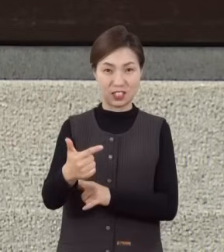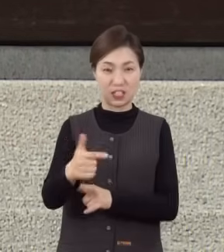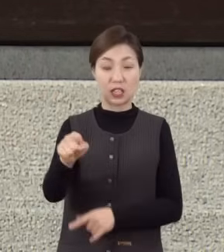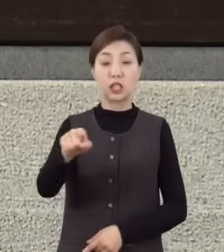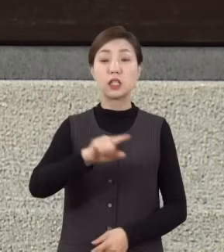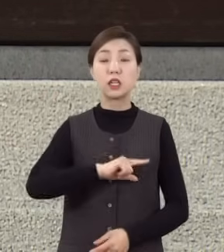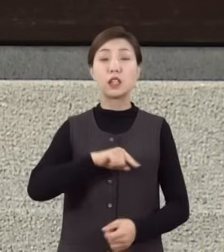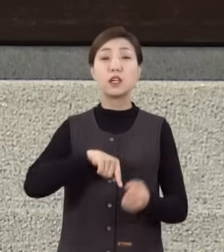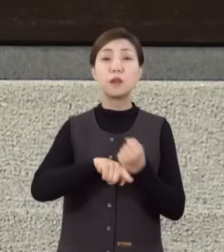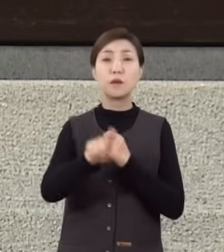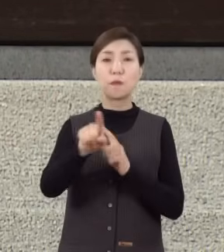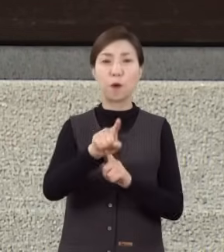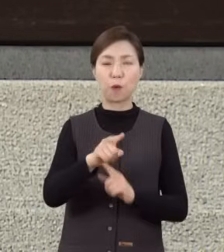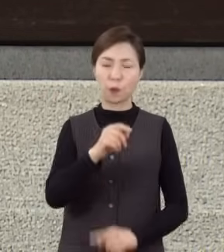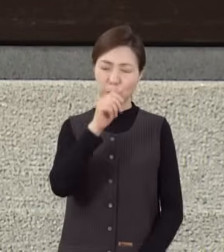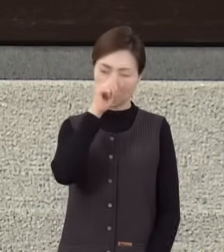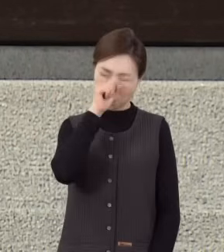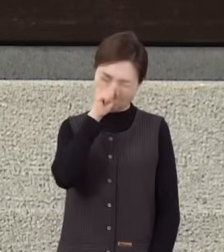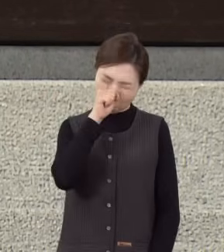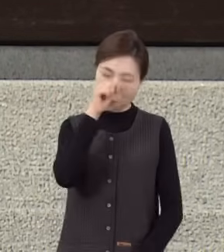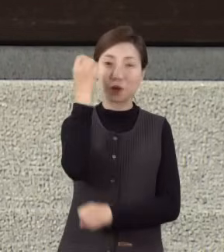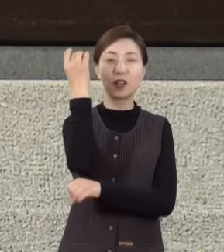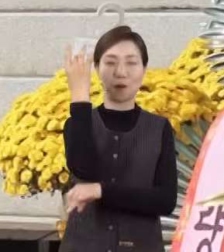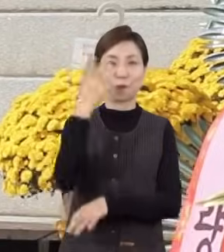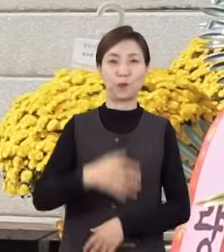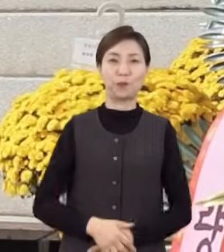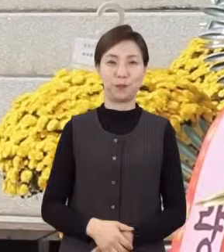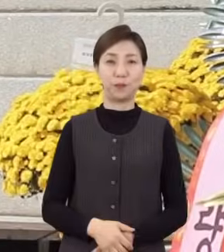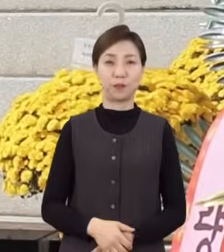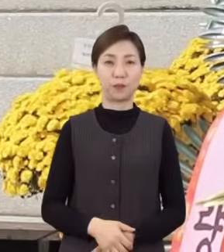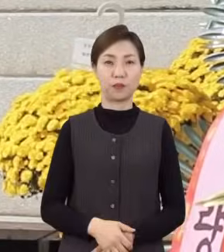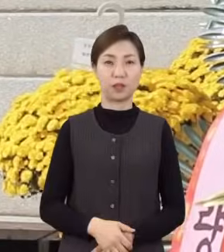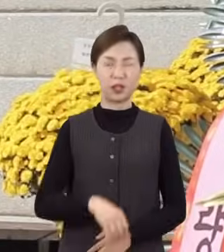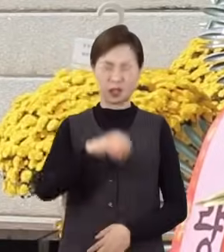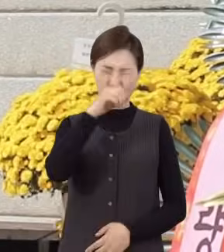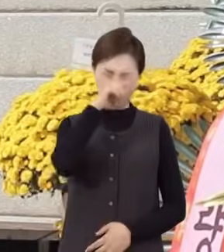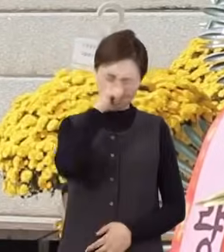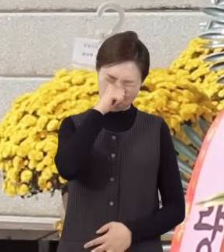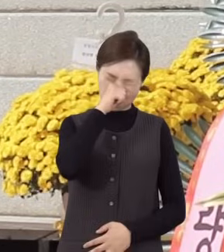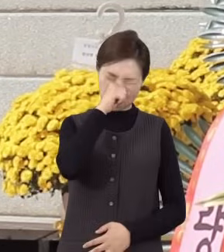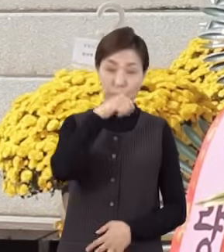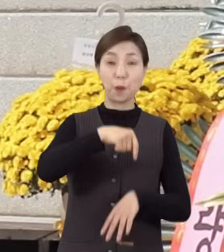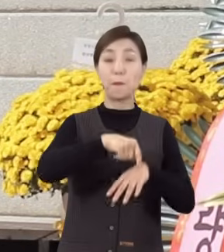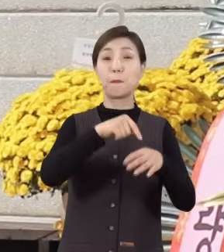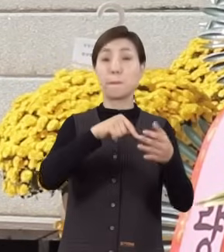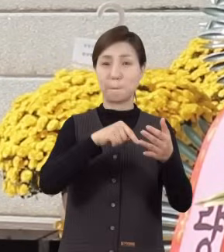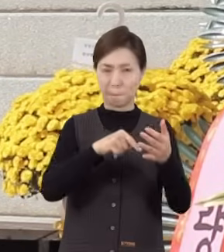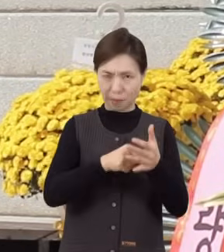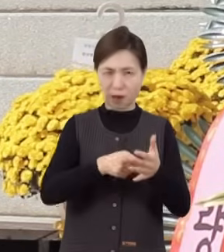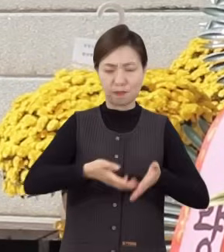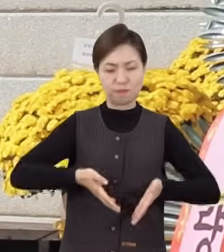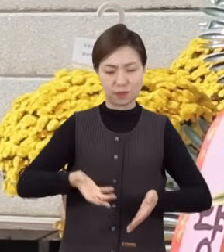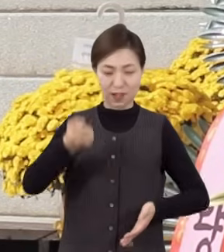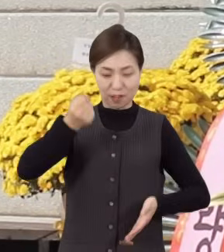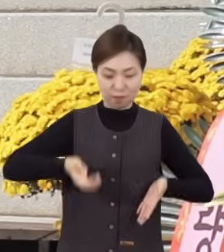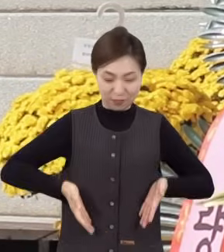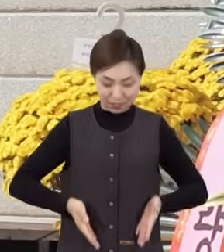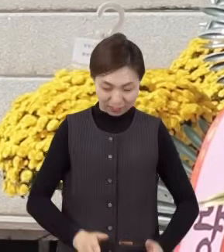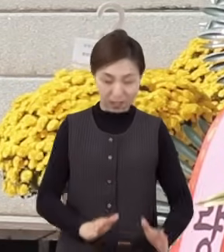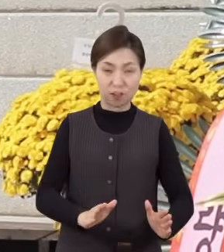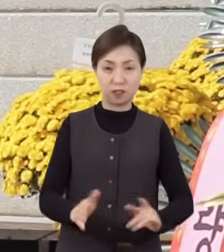착할성 뿌리익은. 착한 뿌리가 있어야 사람으로 태어났으니 부처님 법을